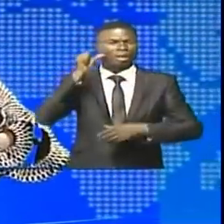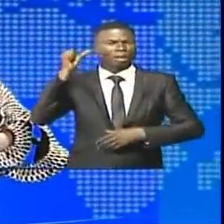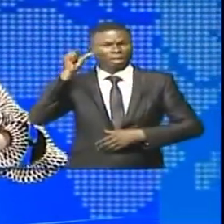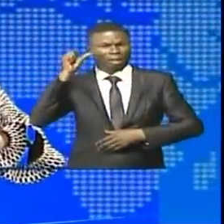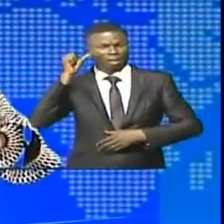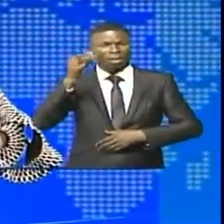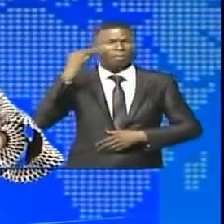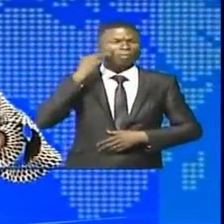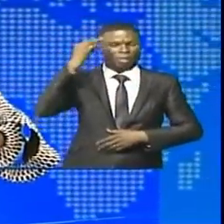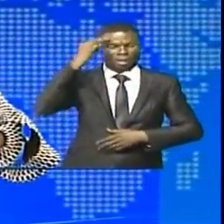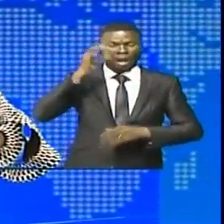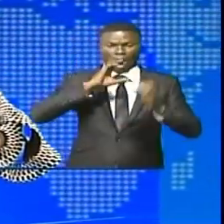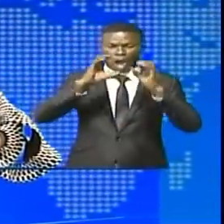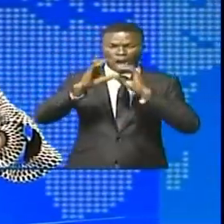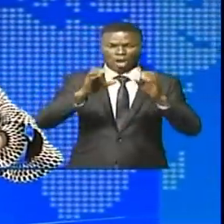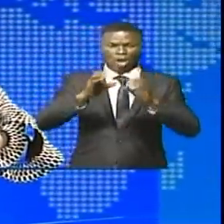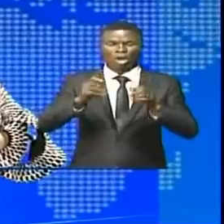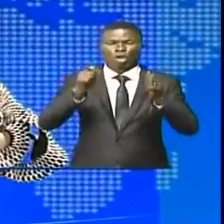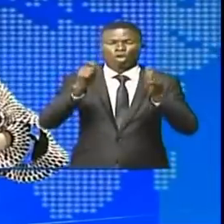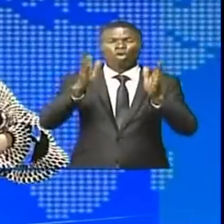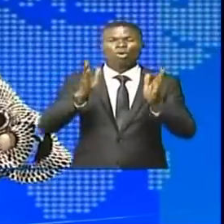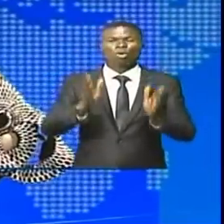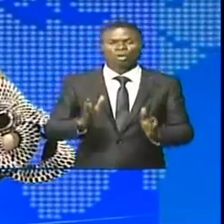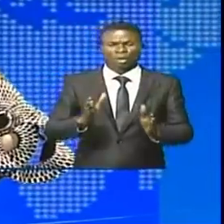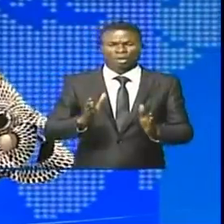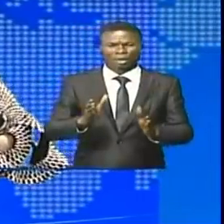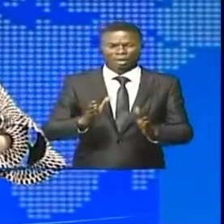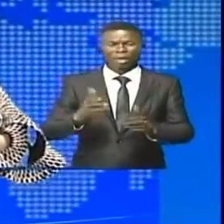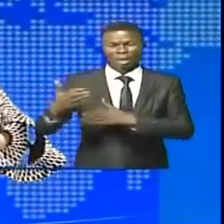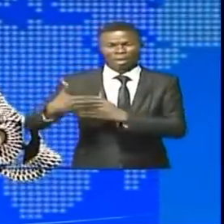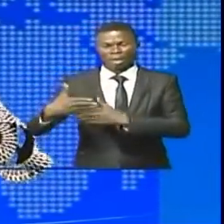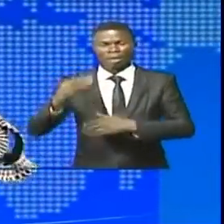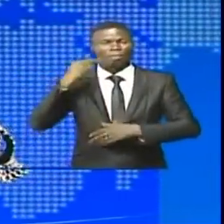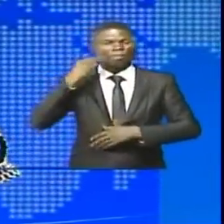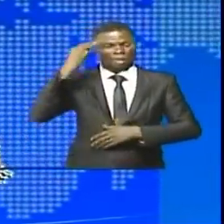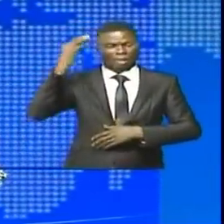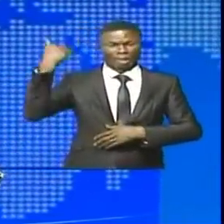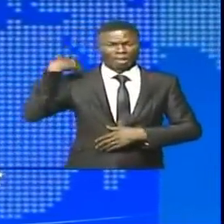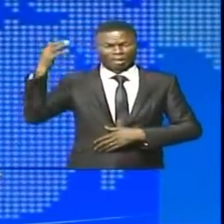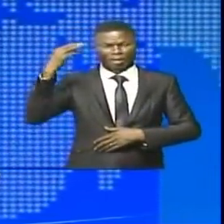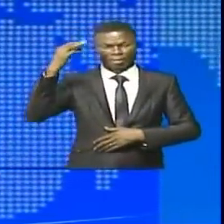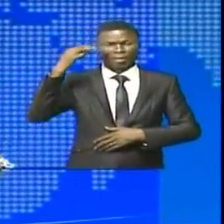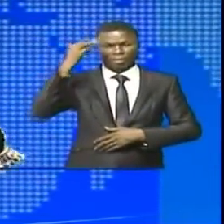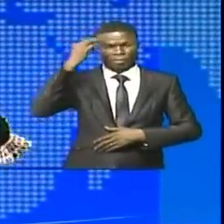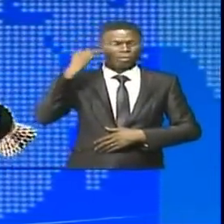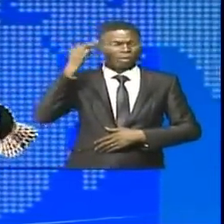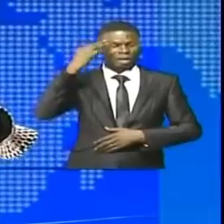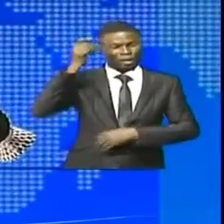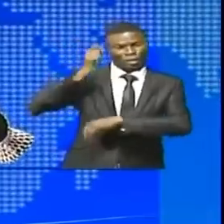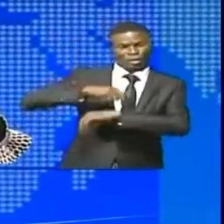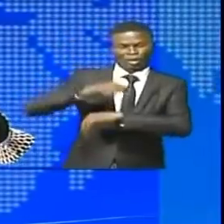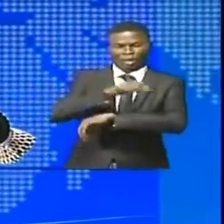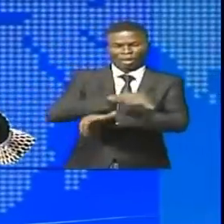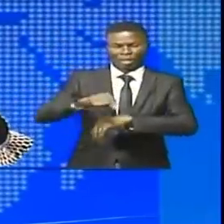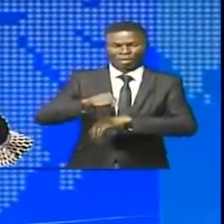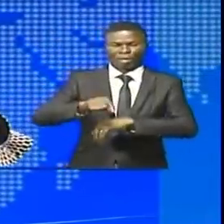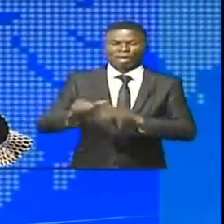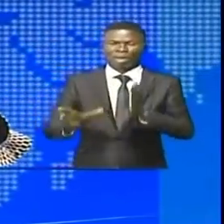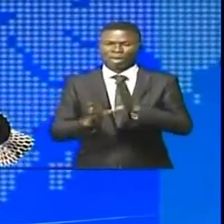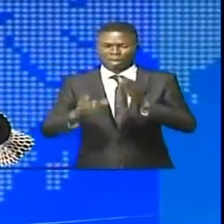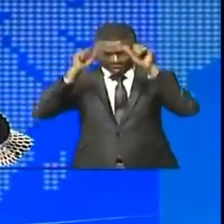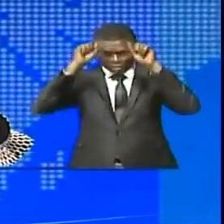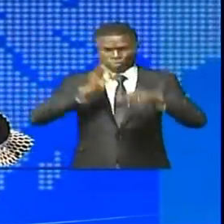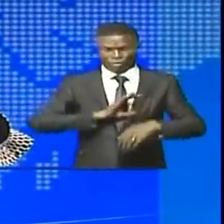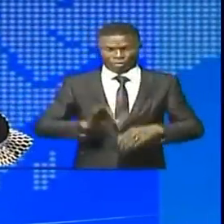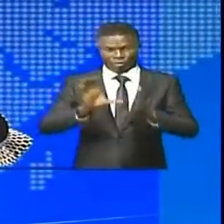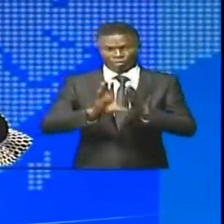ministre de la communication et des médias qui avait à ses côtés la ministre d'état ministre de la justice et le directeur de cabinet adjoint du chef de l'état